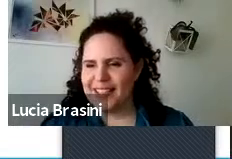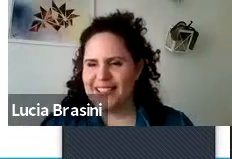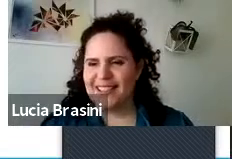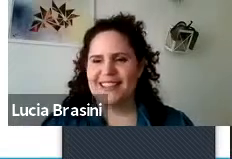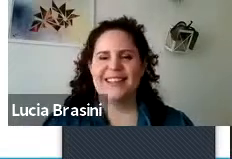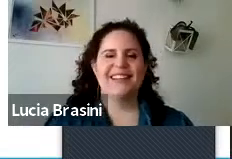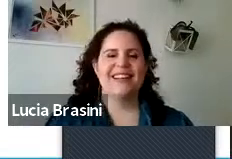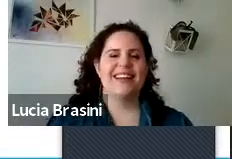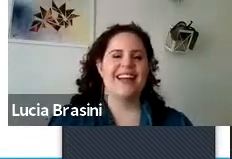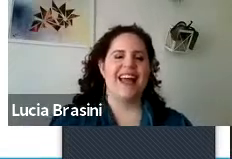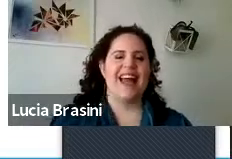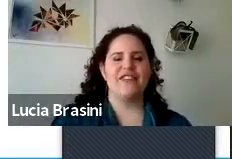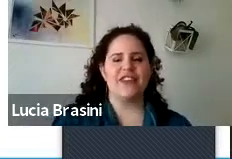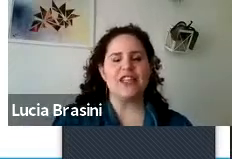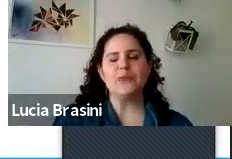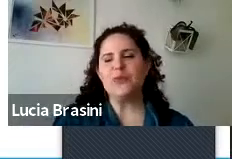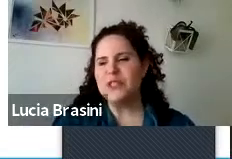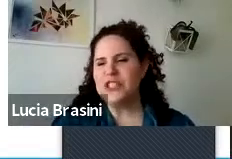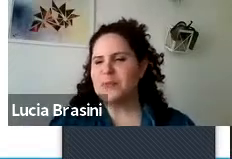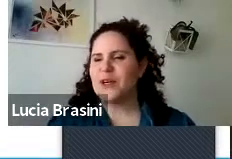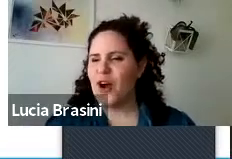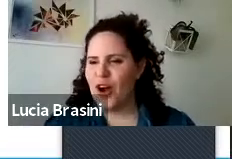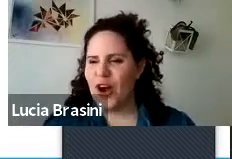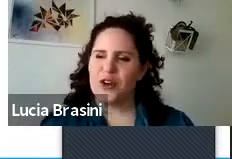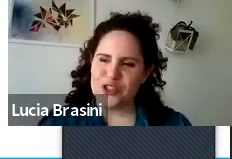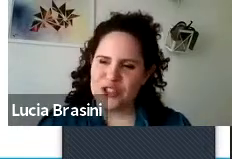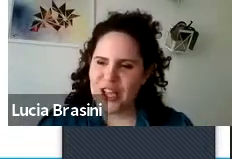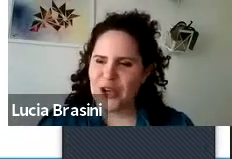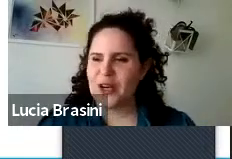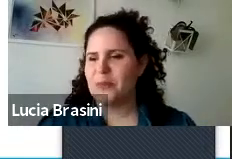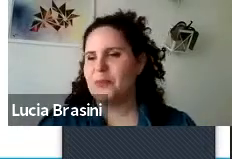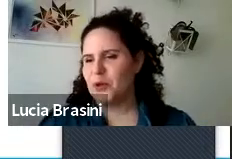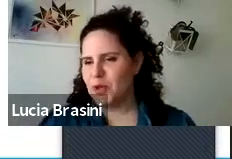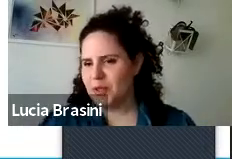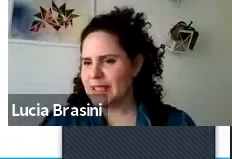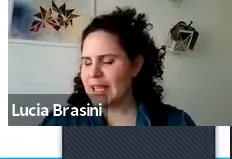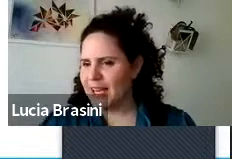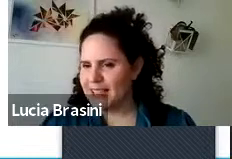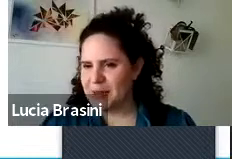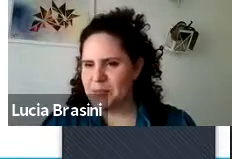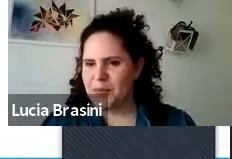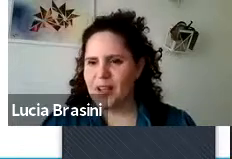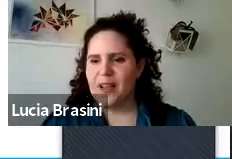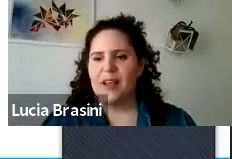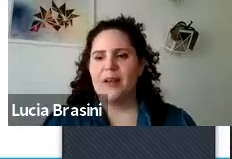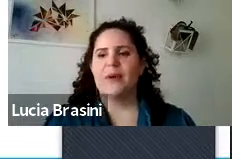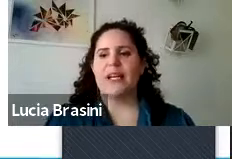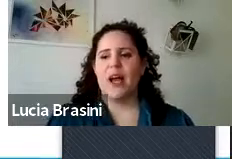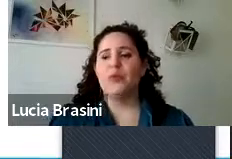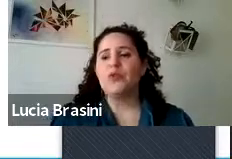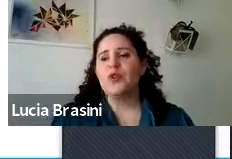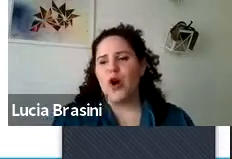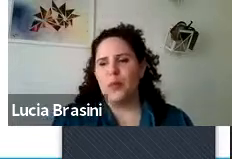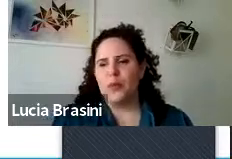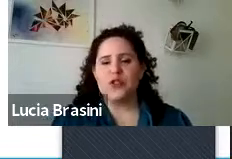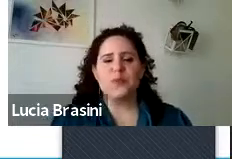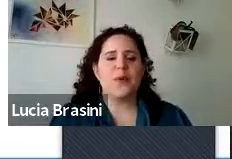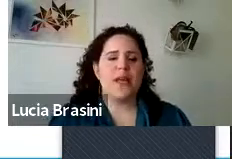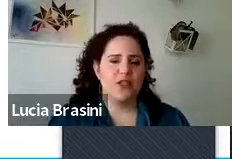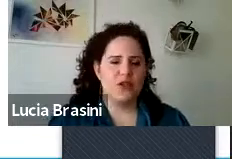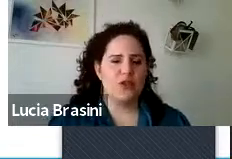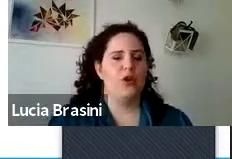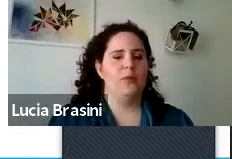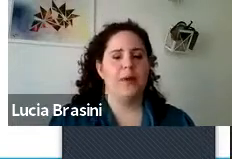cultura e agli eventi pubblici però ad oggi è ancora molto limitata, perché